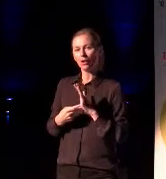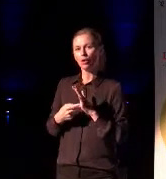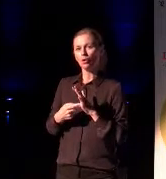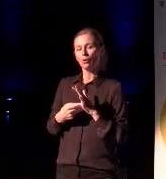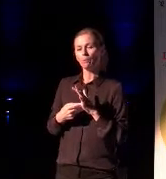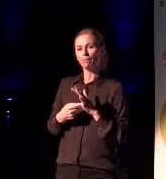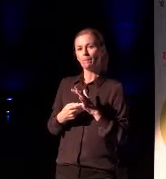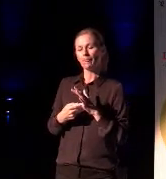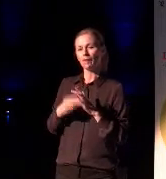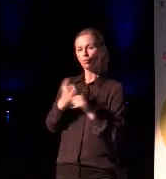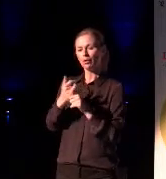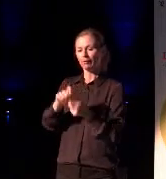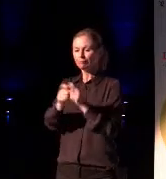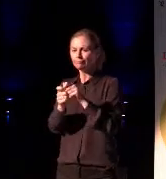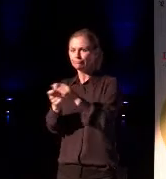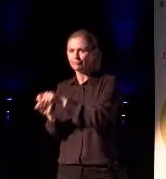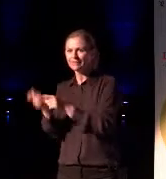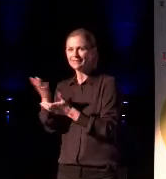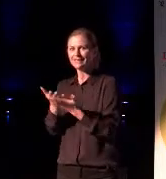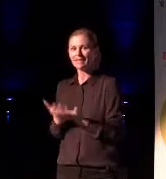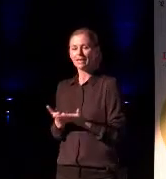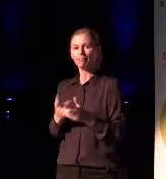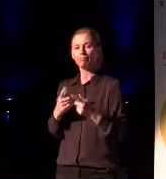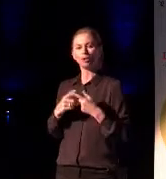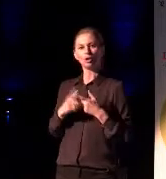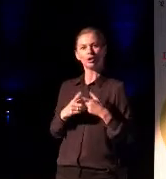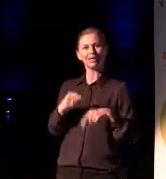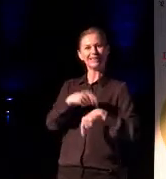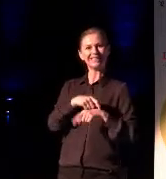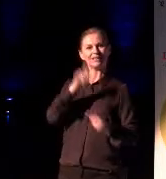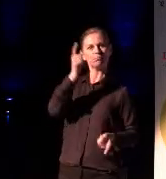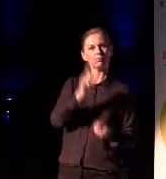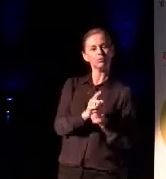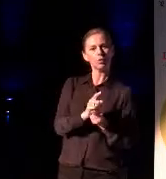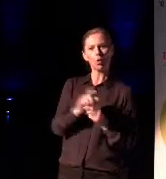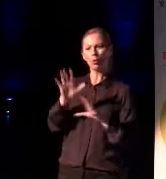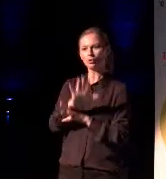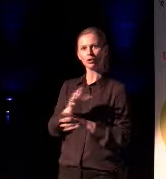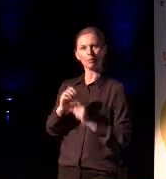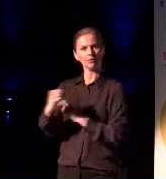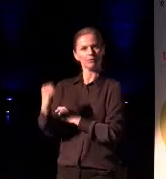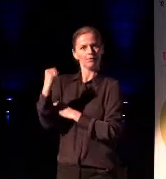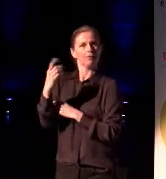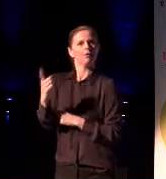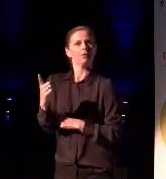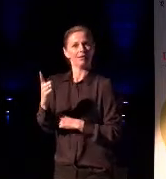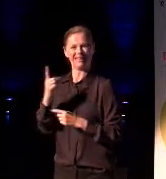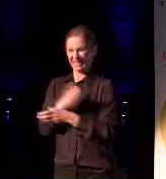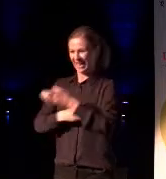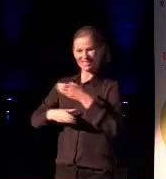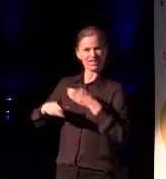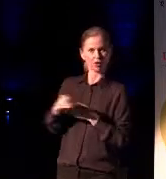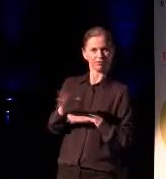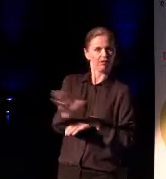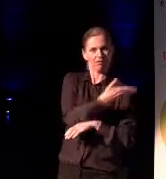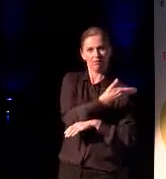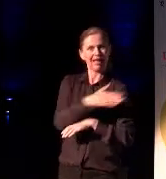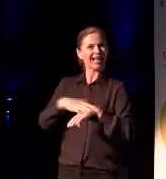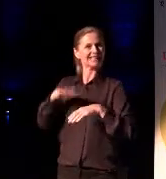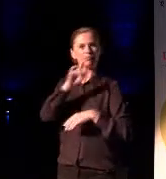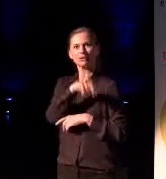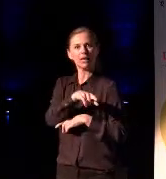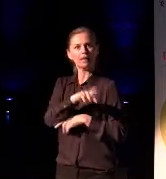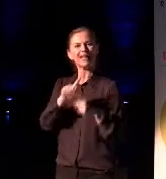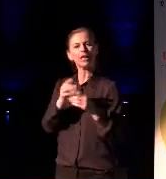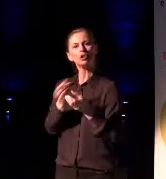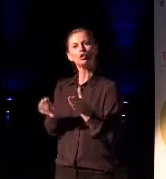å omstille tjenestene, det frigjør tid og øker også omsorgskapasiteten. Det skal ikke erstatte helsepersonell. De